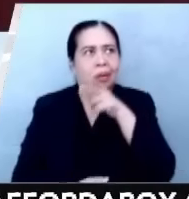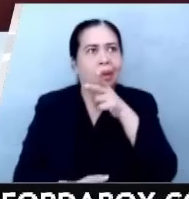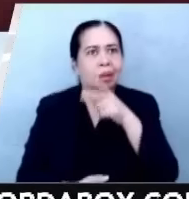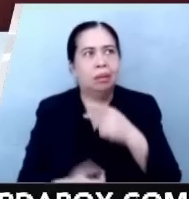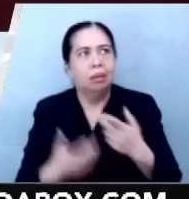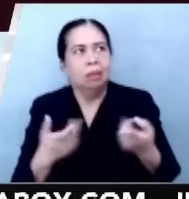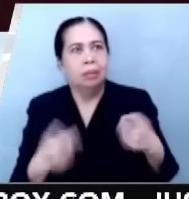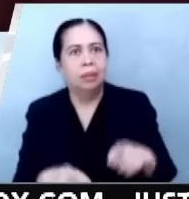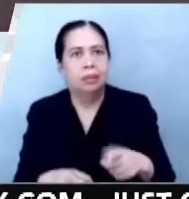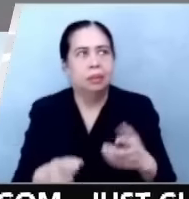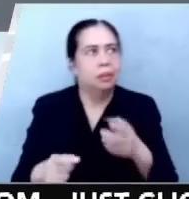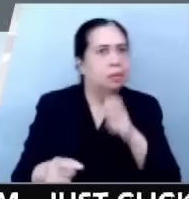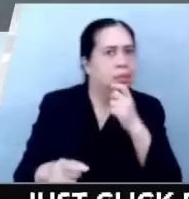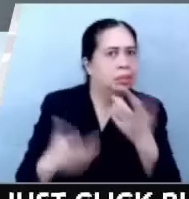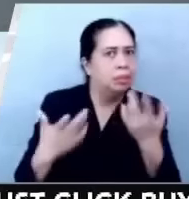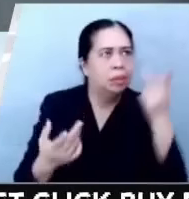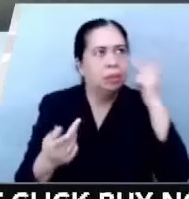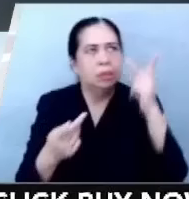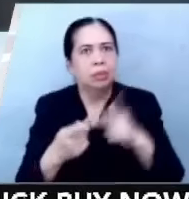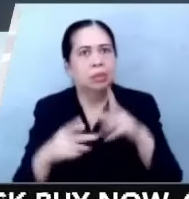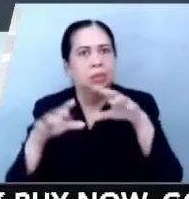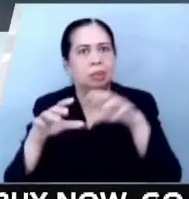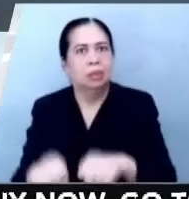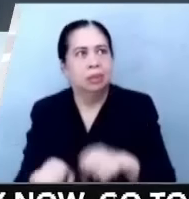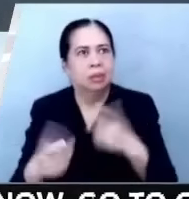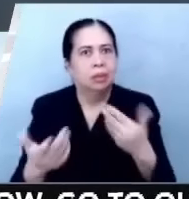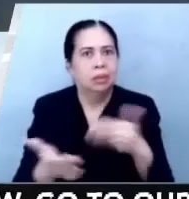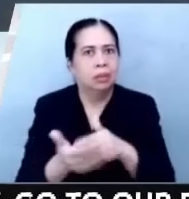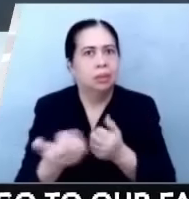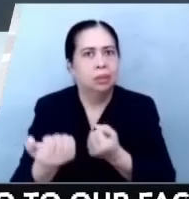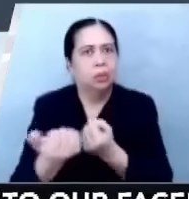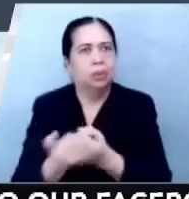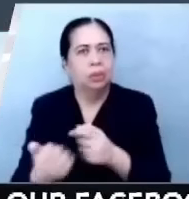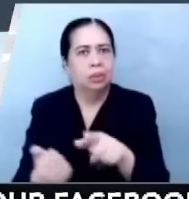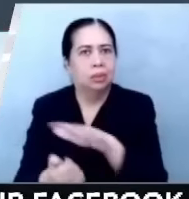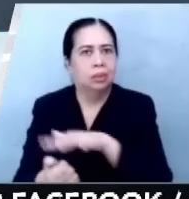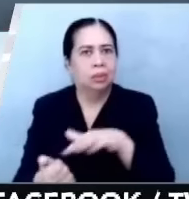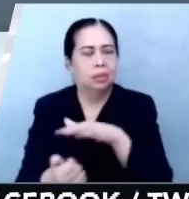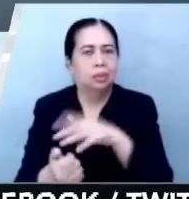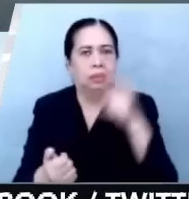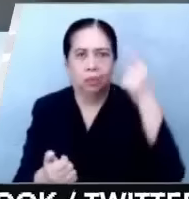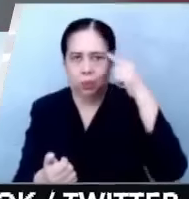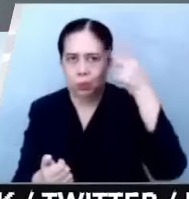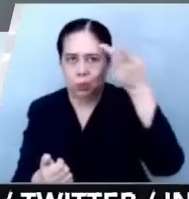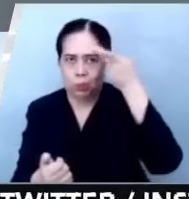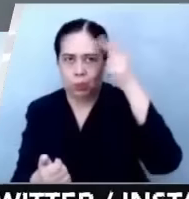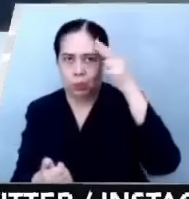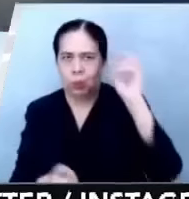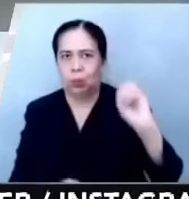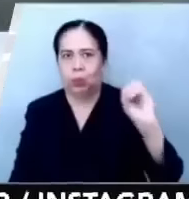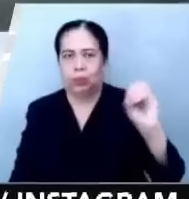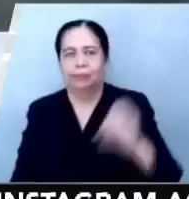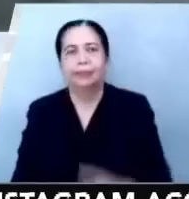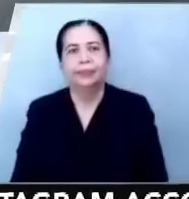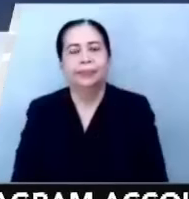dahilan tayo na i-reinforce natin ang presence ng Teresa Magbanwa. Opo. Pero